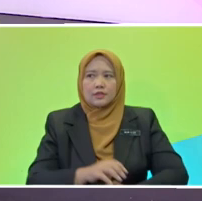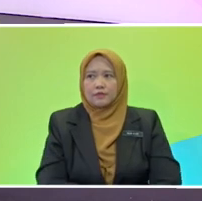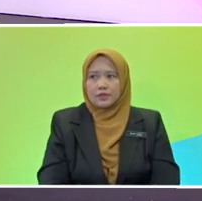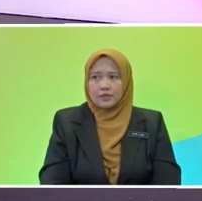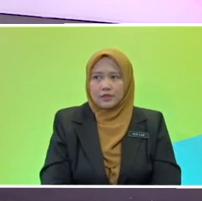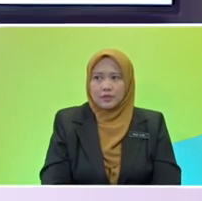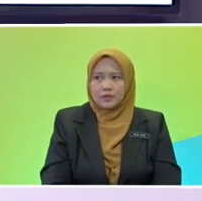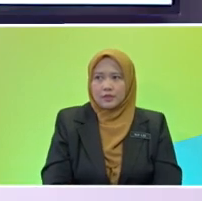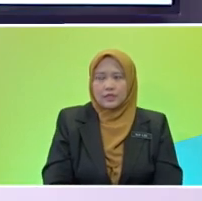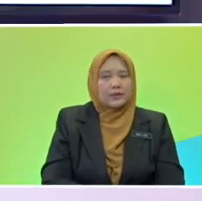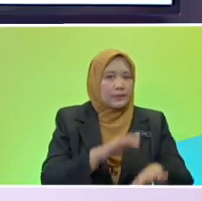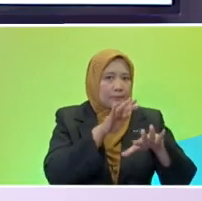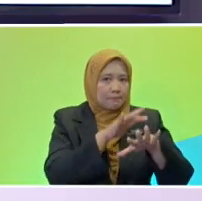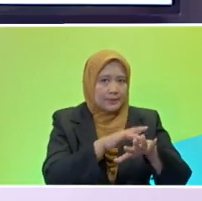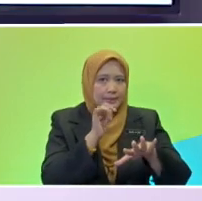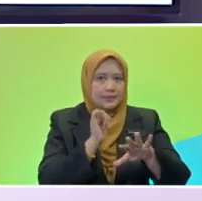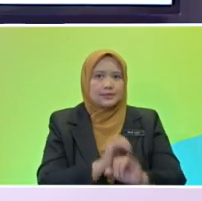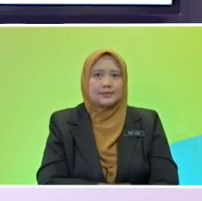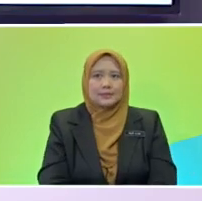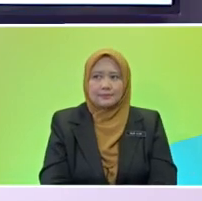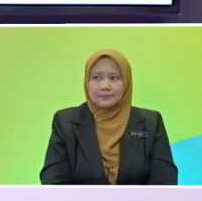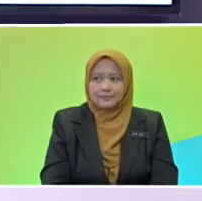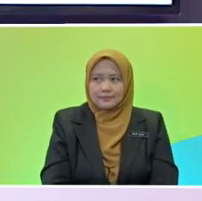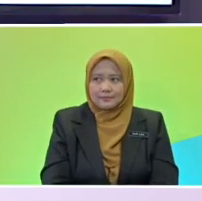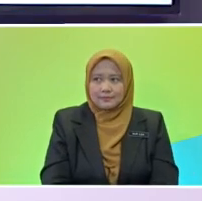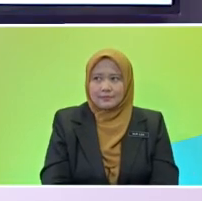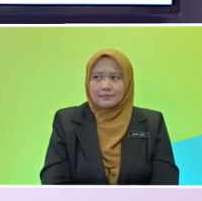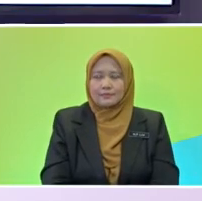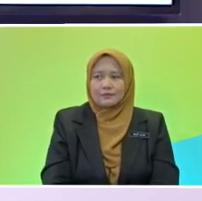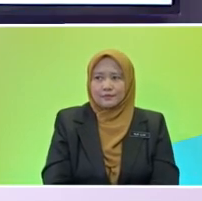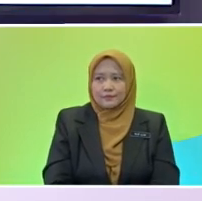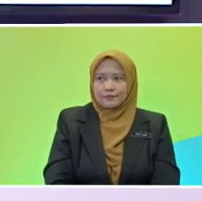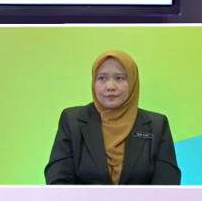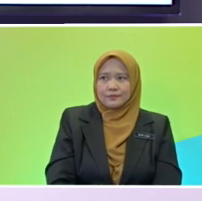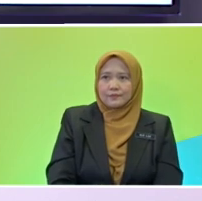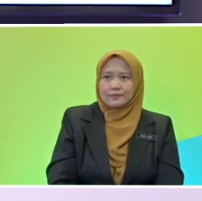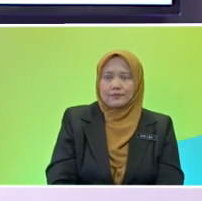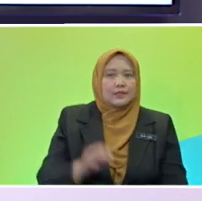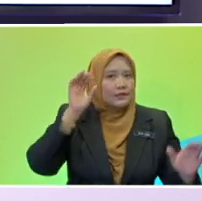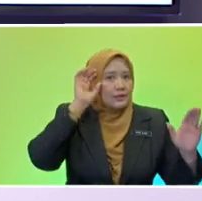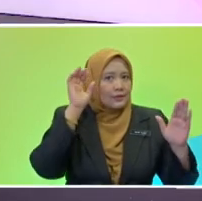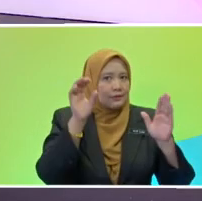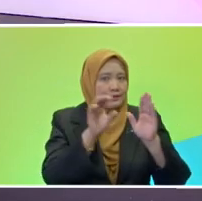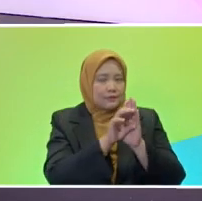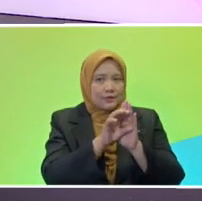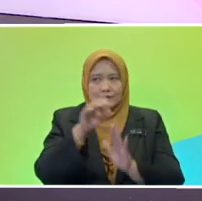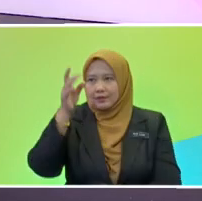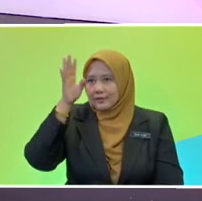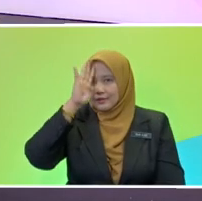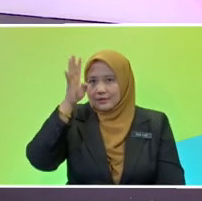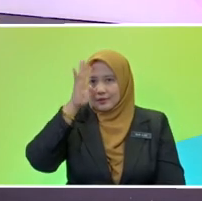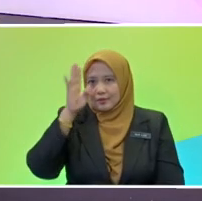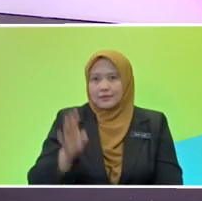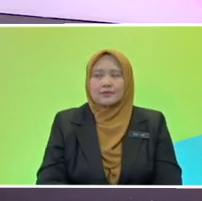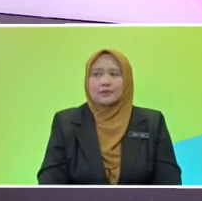yang dipanggil sebagai apa benda kreatif ah gambar kreatif dapat kreatif Tapi sebelum